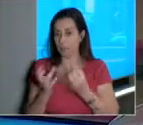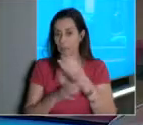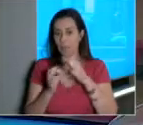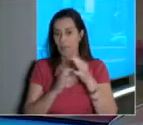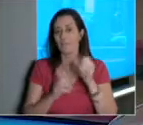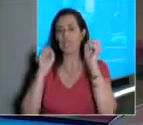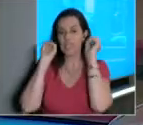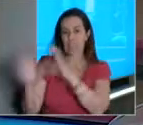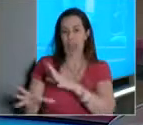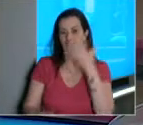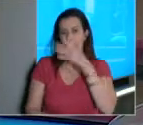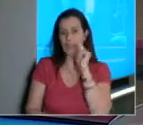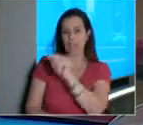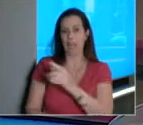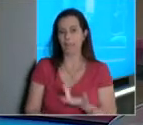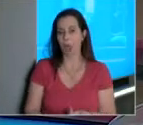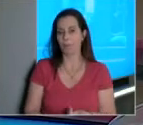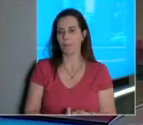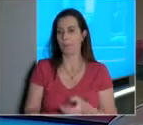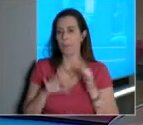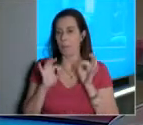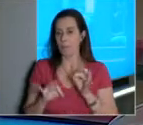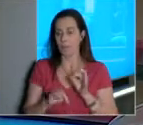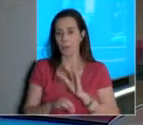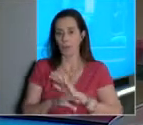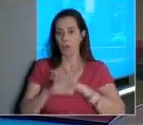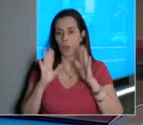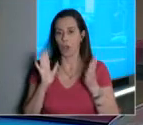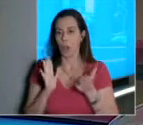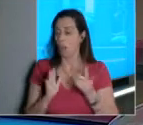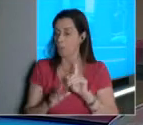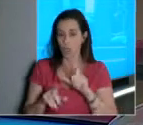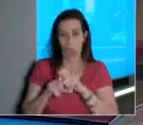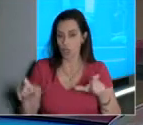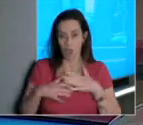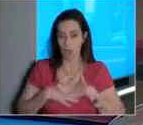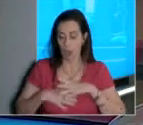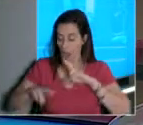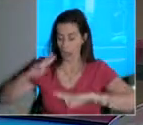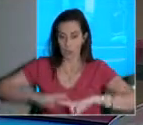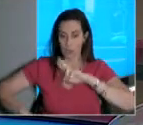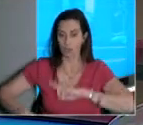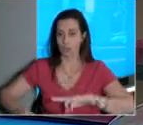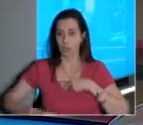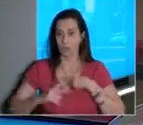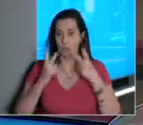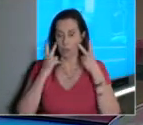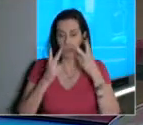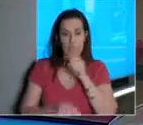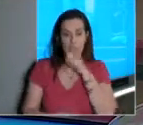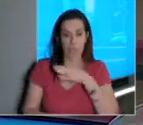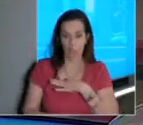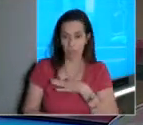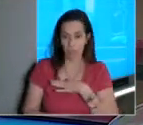היישובים וזרקה אותנו שם, ובעצם את כל האשמה ואת כל הסבל וכולי, אני מסתכלת על הסבתא